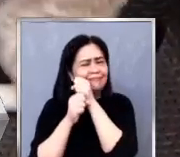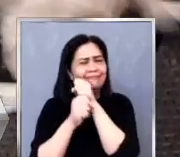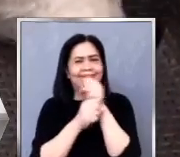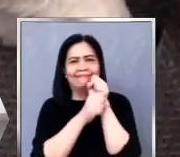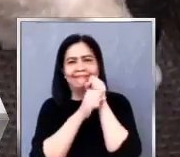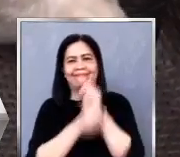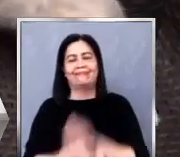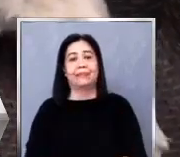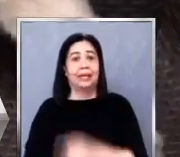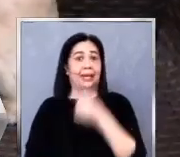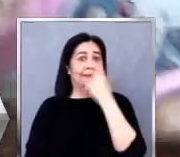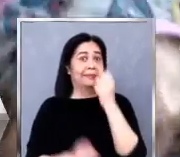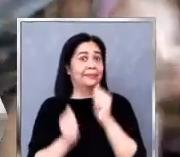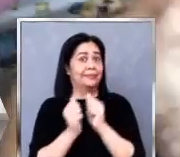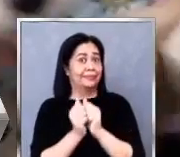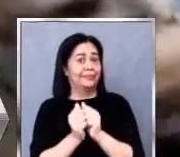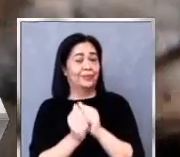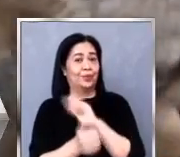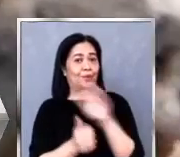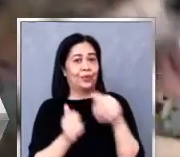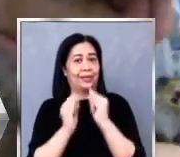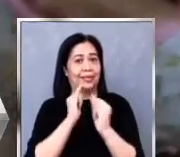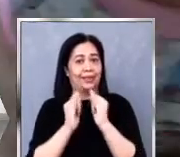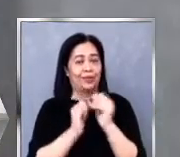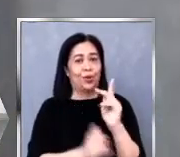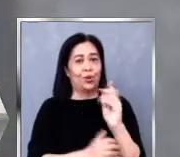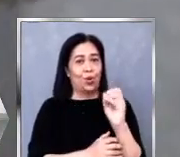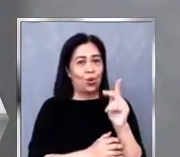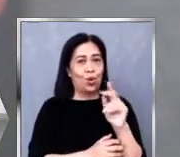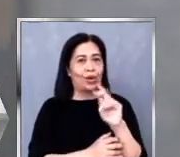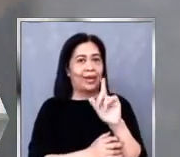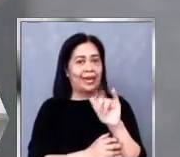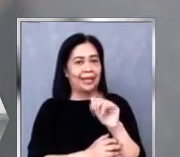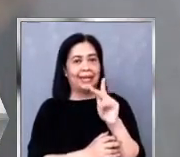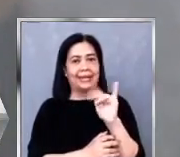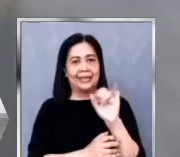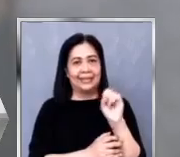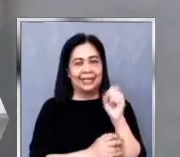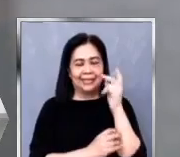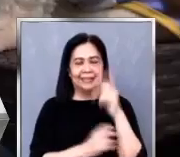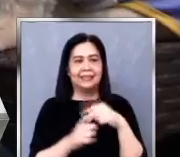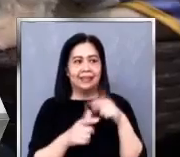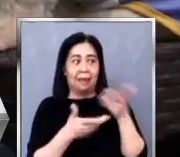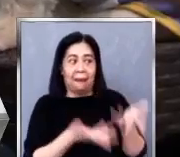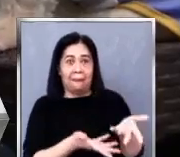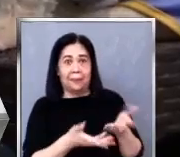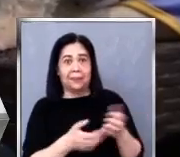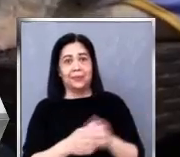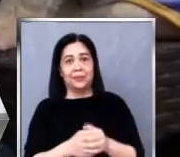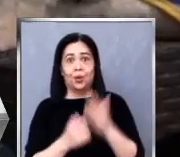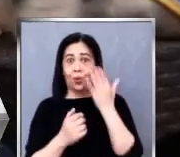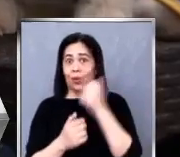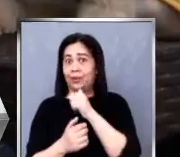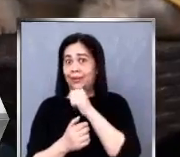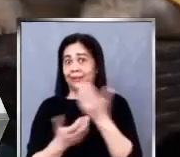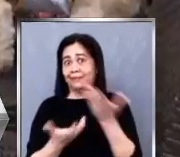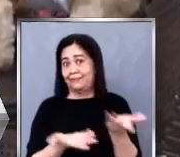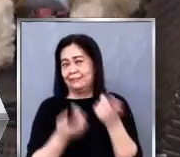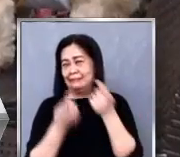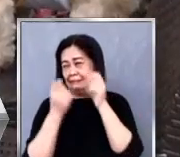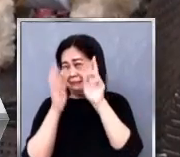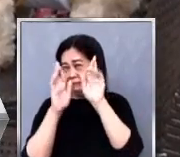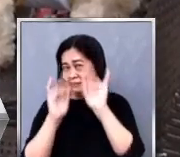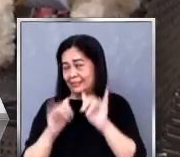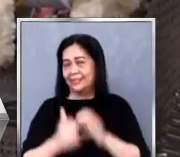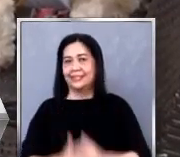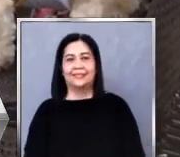kasama namin sa buong interview si Coco, Kelly at Kisses, total, andyan naman na, bakit hindi naman natin subukan? Try